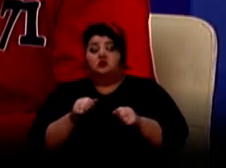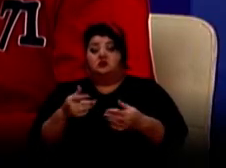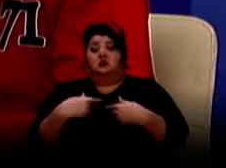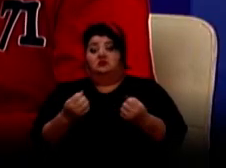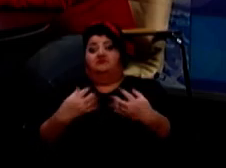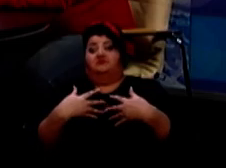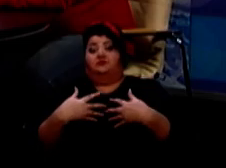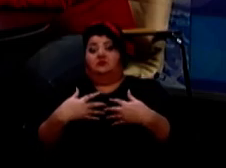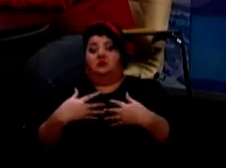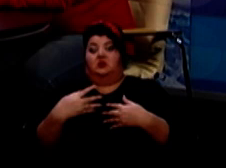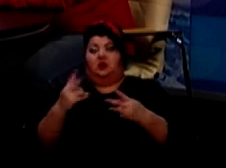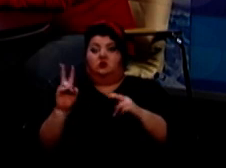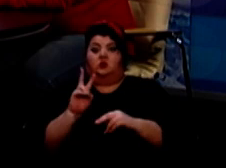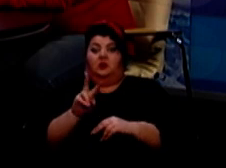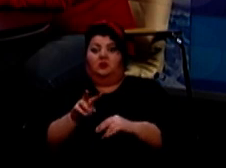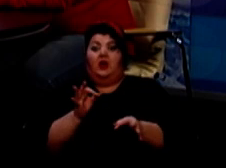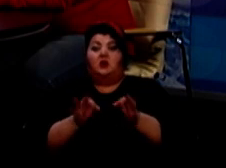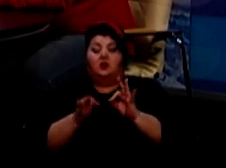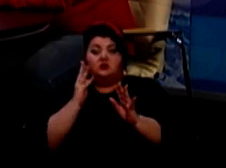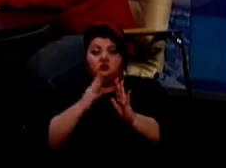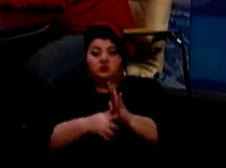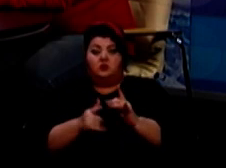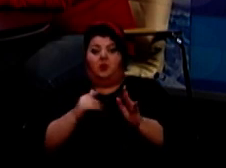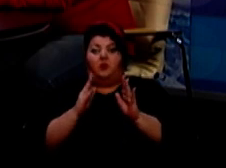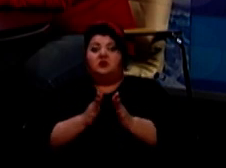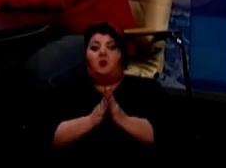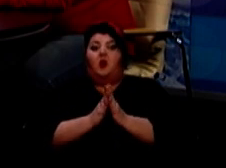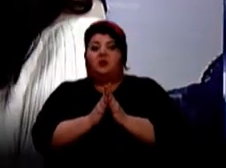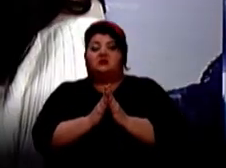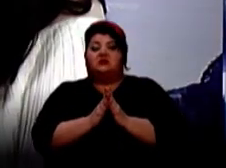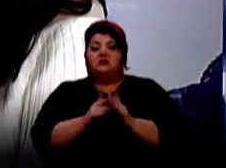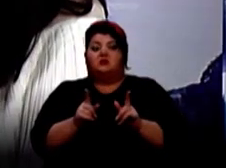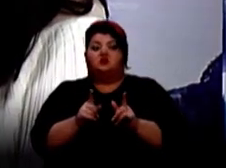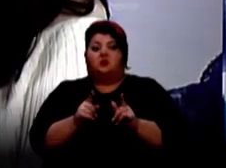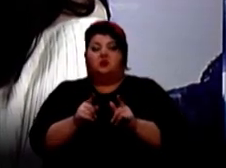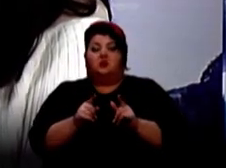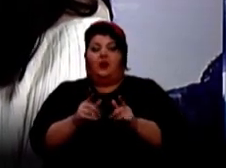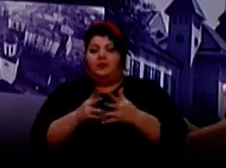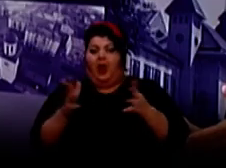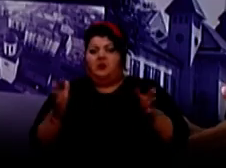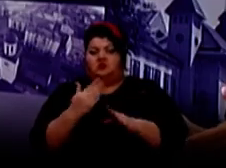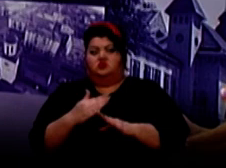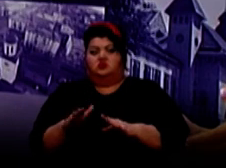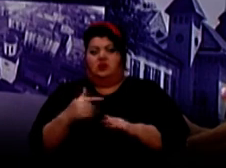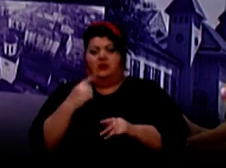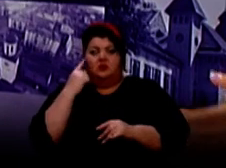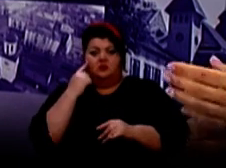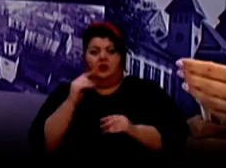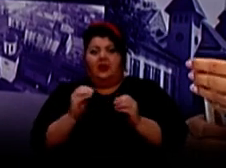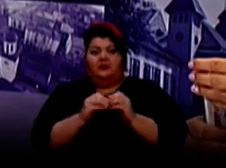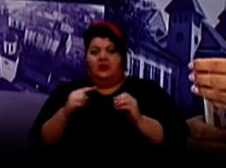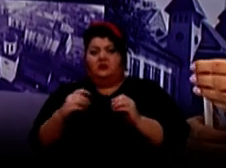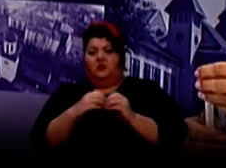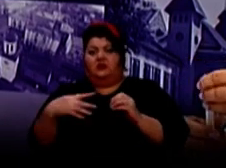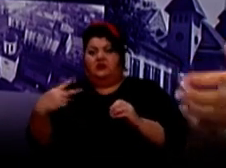ці тролейбуси. Зрозуміло, ми будемо просити робити все для того, щоб цього року давайте ми отримали найбільшу року, частину. Я сподіваюся, що ми там 10, 15, 20